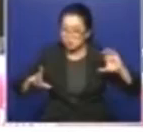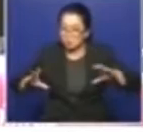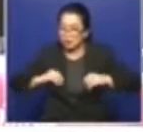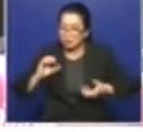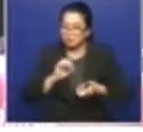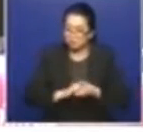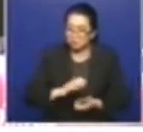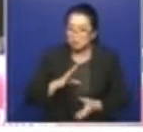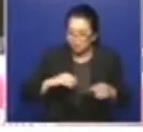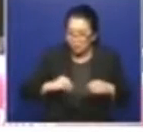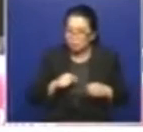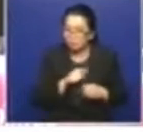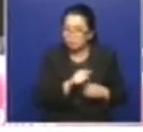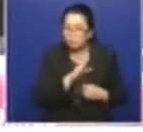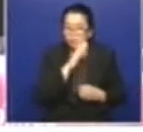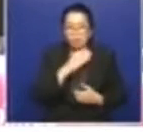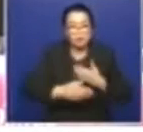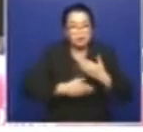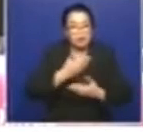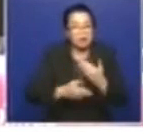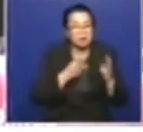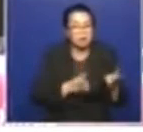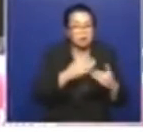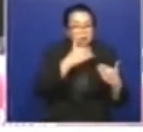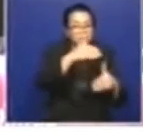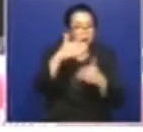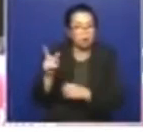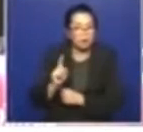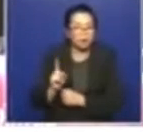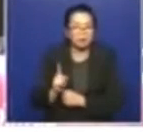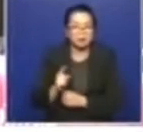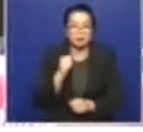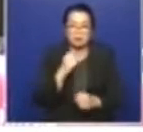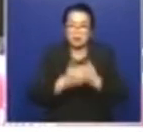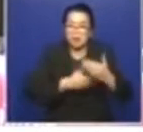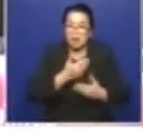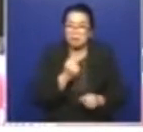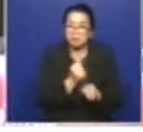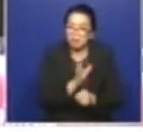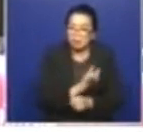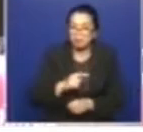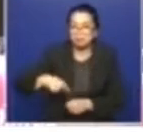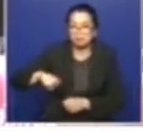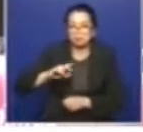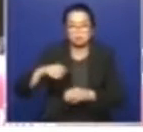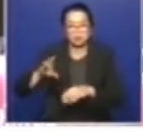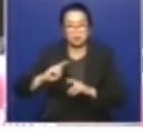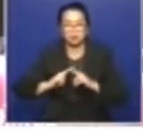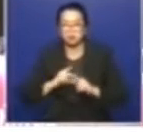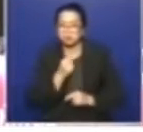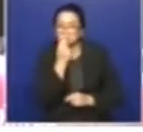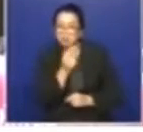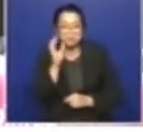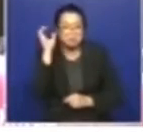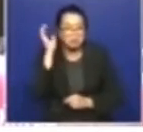ท่านไม่ทำเรื่องการตลาดถ้าท่านไม่ทำเรื่องความเชื่อมั่นให้เขาความเชื่อมั่น